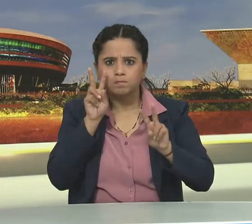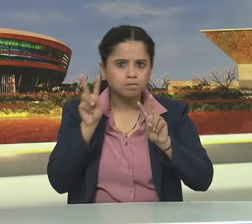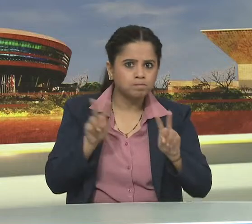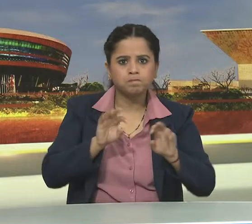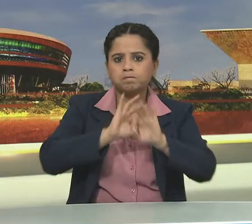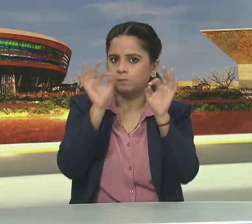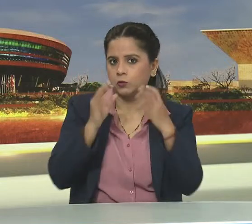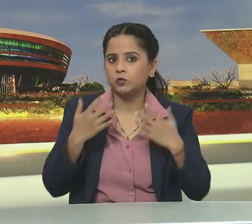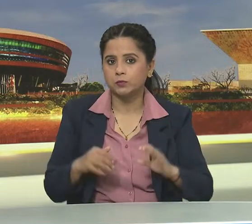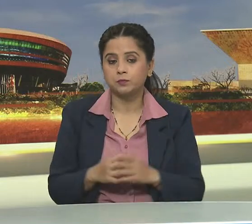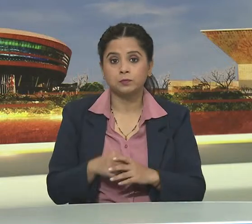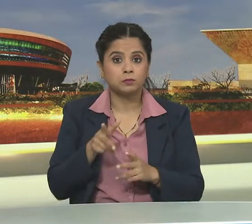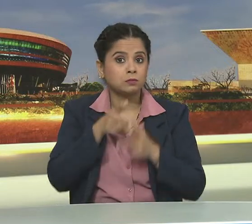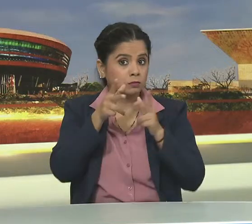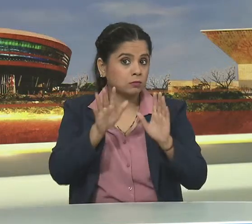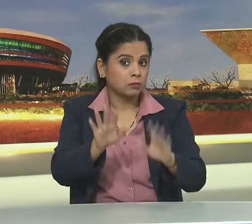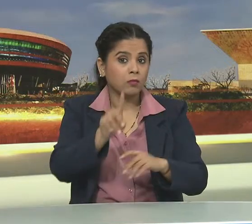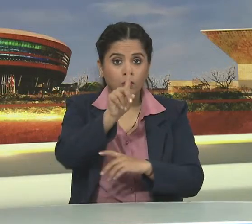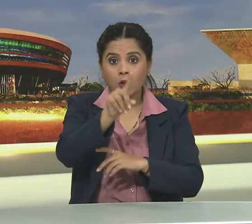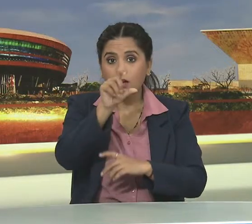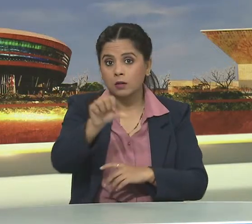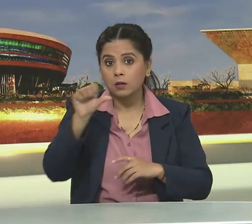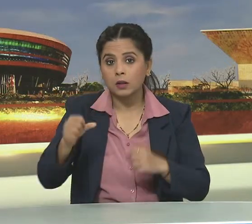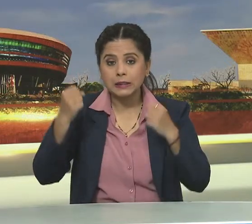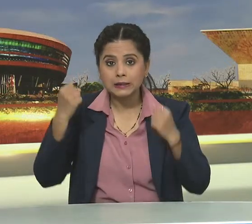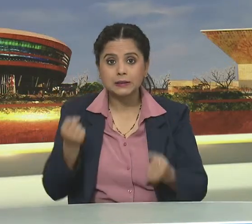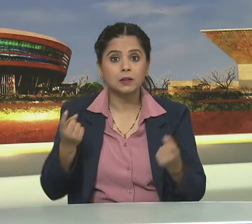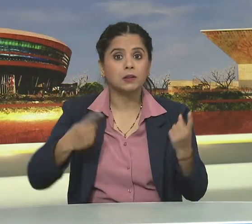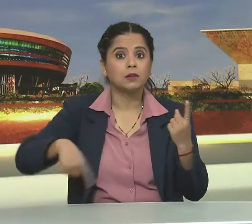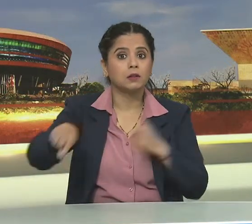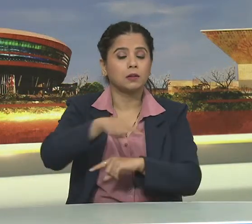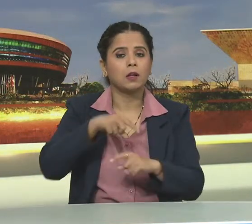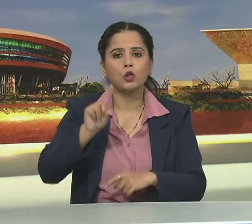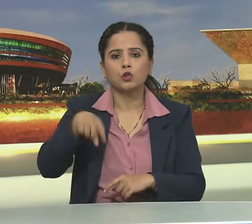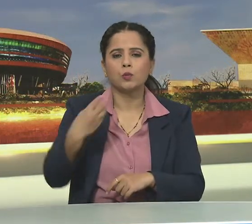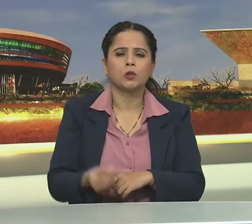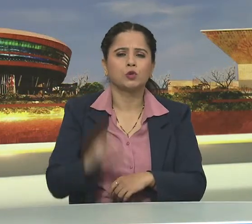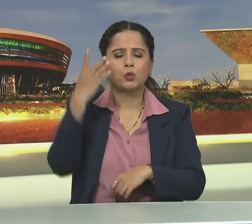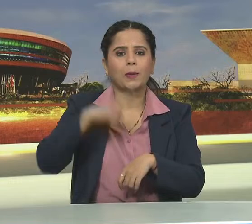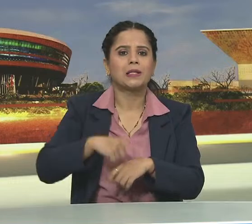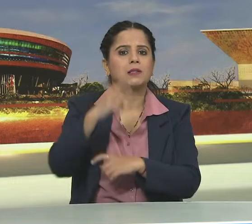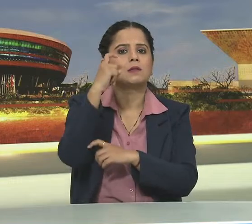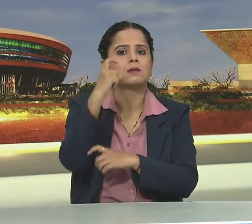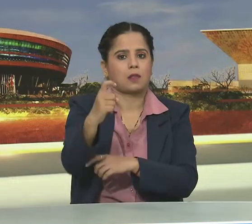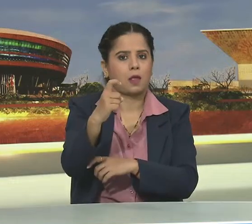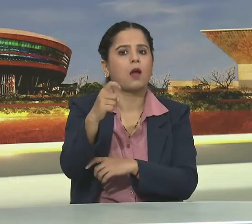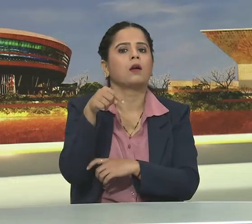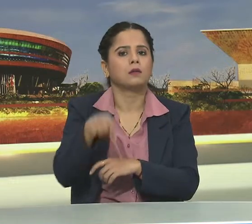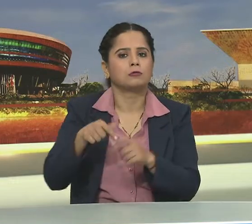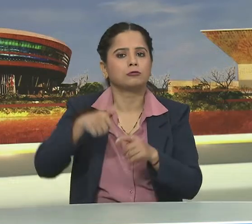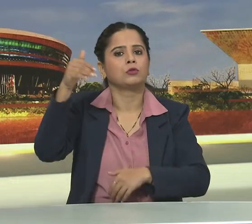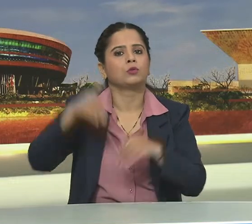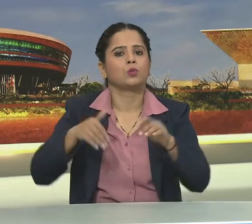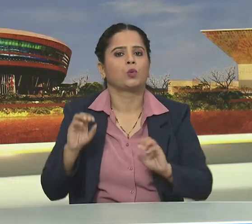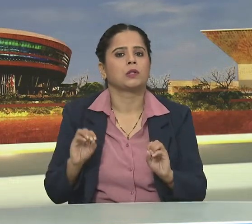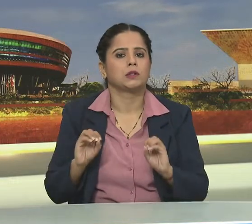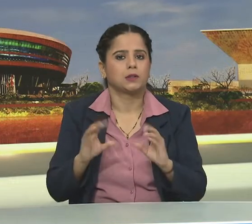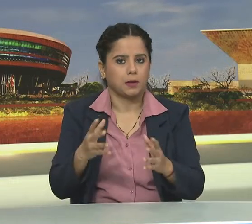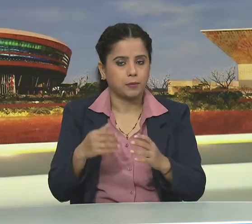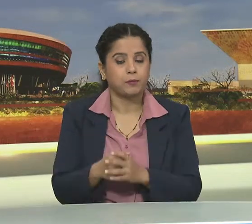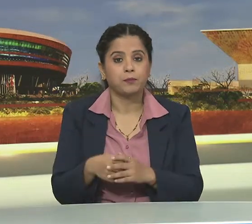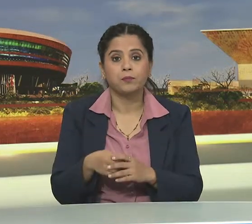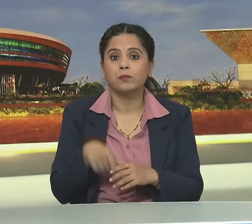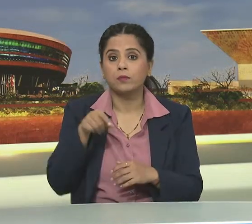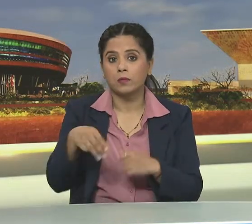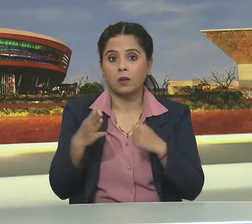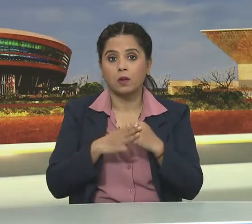ली हैं। बता दें कि प्रदेश की 199 सीटों पर कल सुबह 7 बजे से मतदान शुरू होगा।